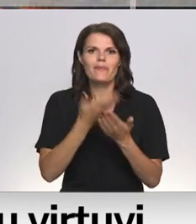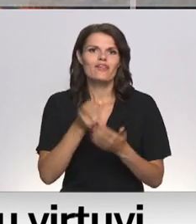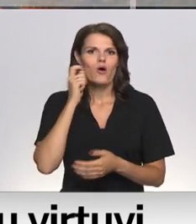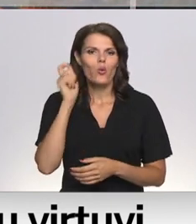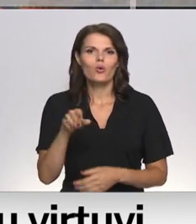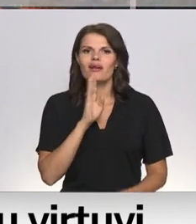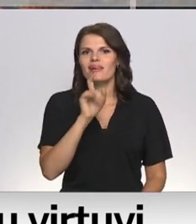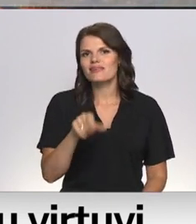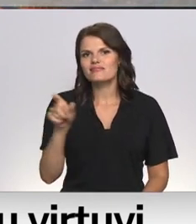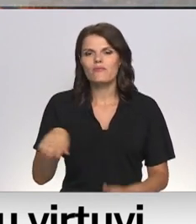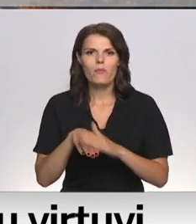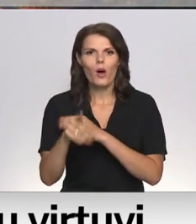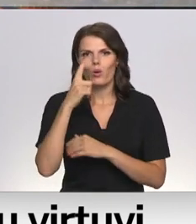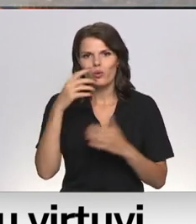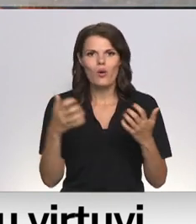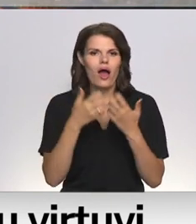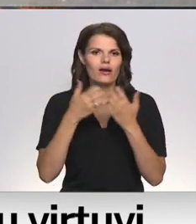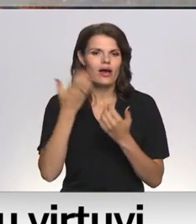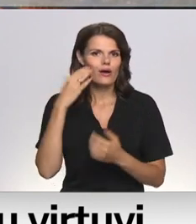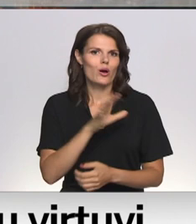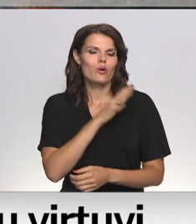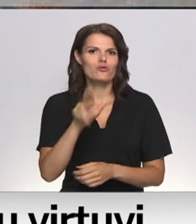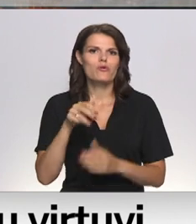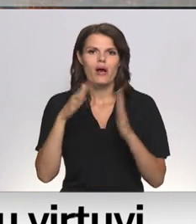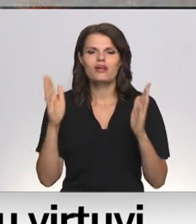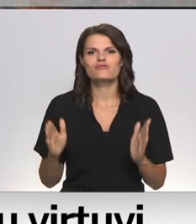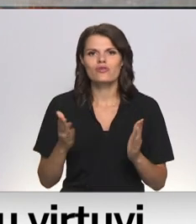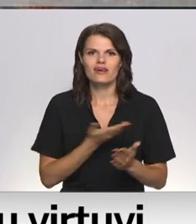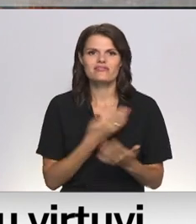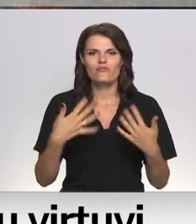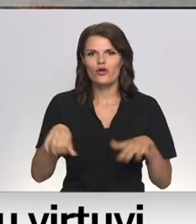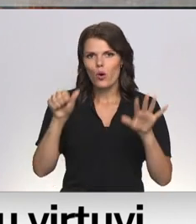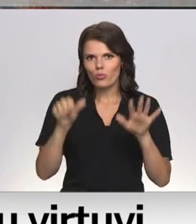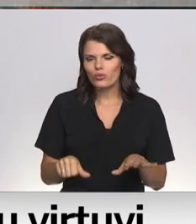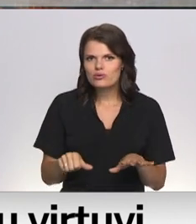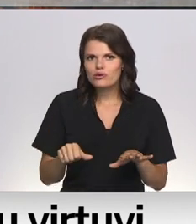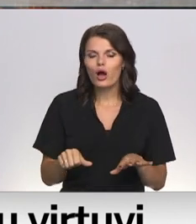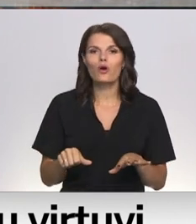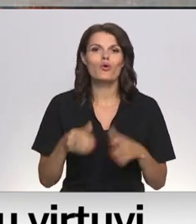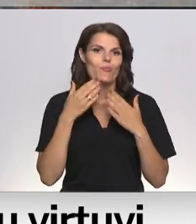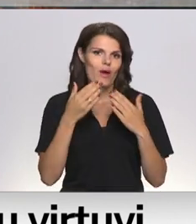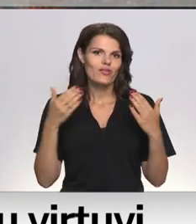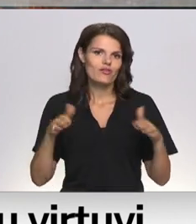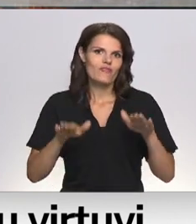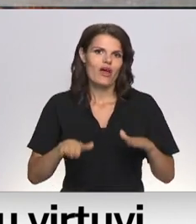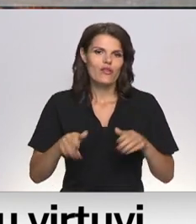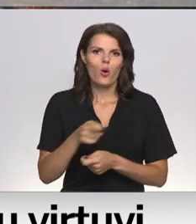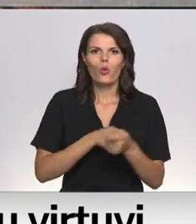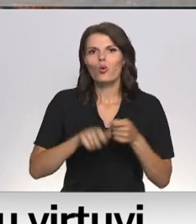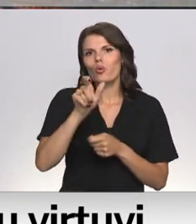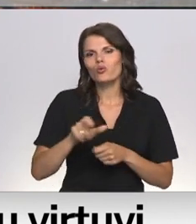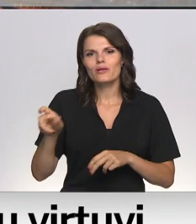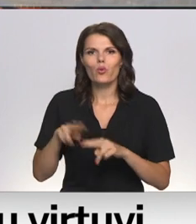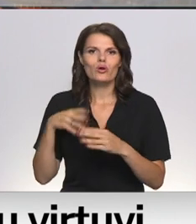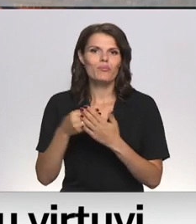Ukrainas sievietes, kuras begot no kara bijušajā Rembatas pansionātā dzīvo jau pusgadu. Pateicoties vietējo uzņēmēju un